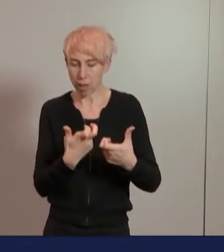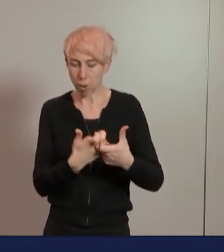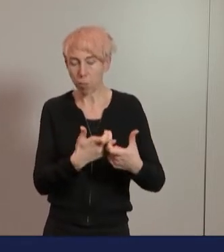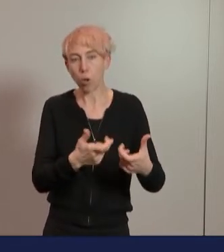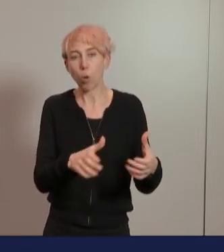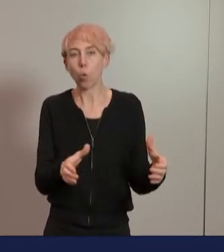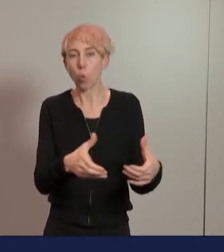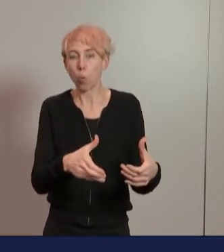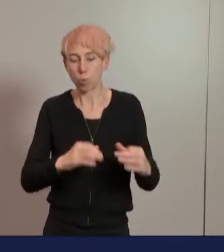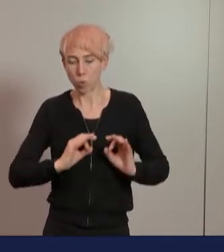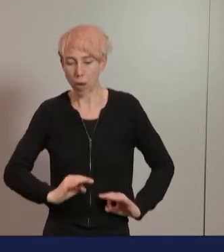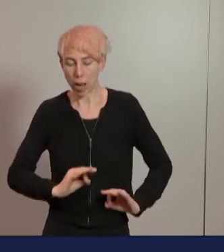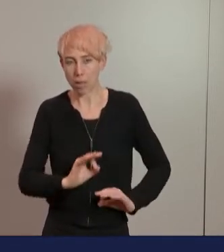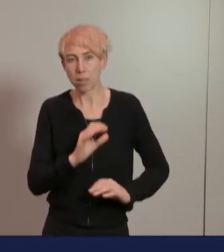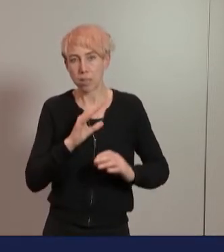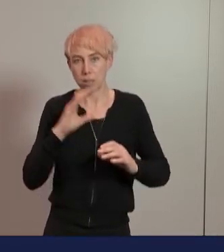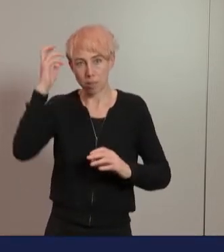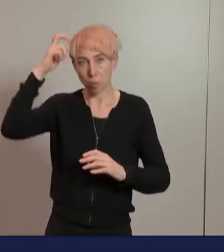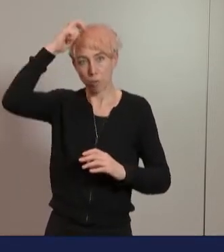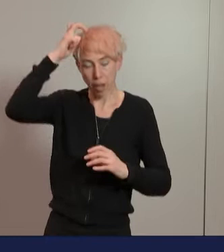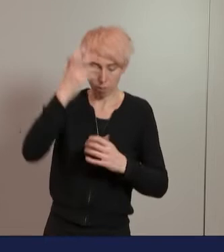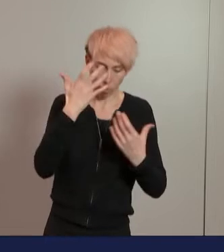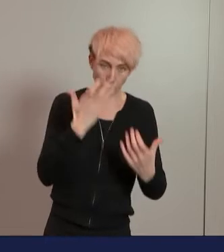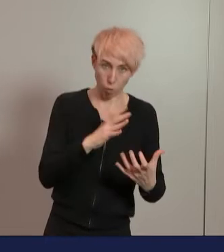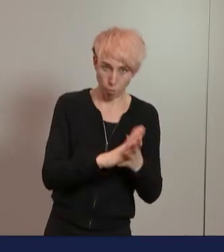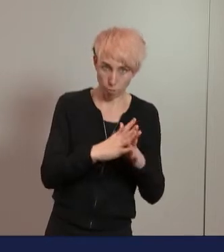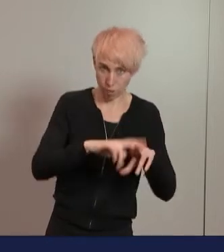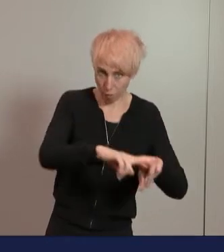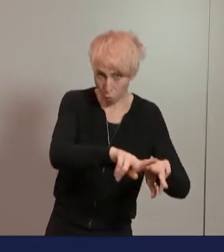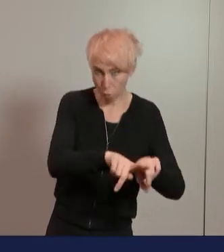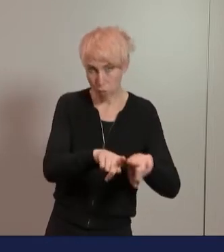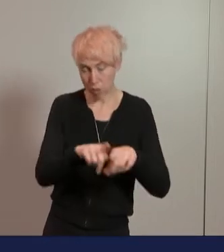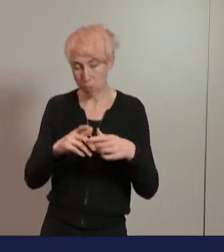Veil, des travaux d'accessibilité et du projet d'agriculture urbaine.